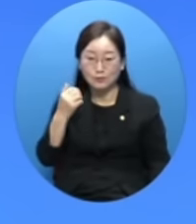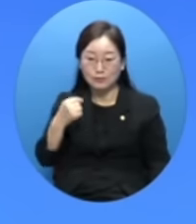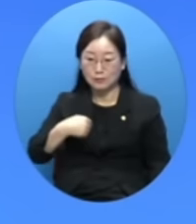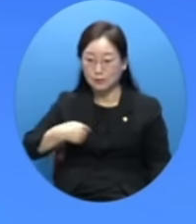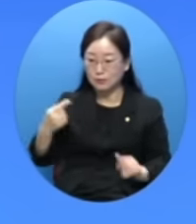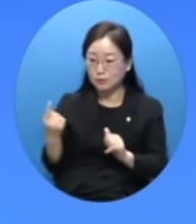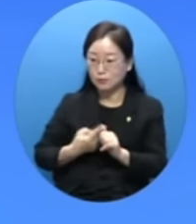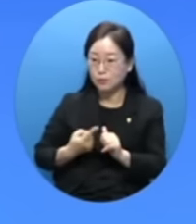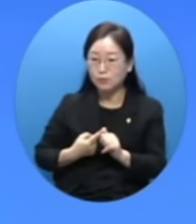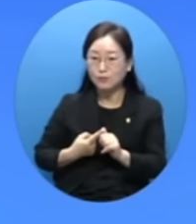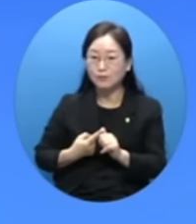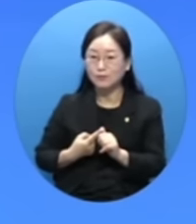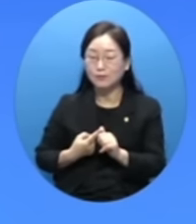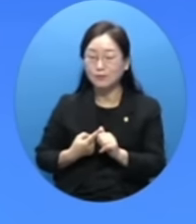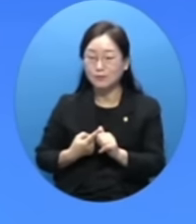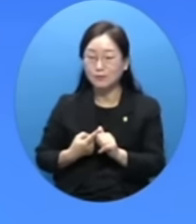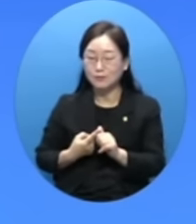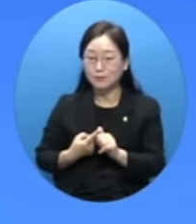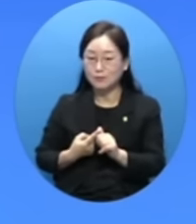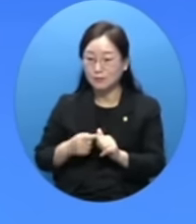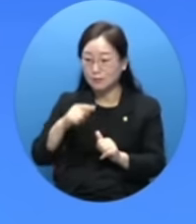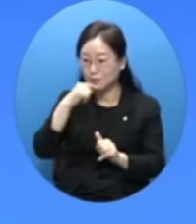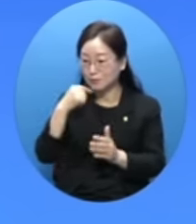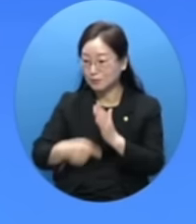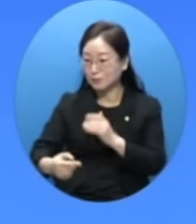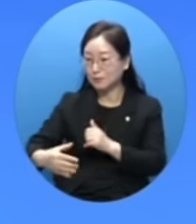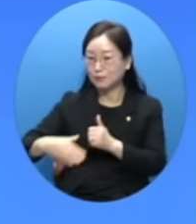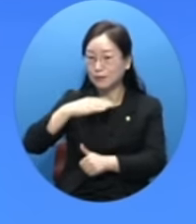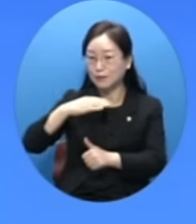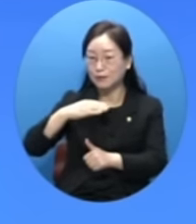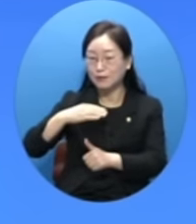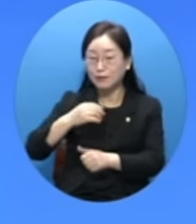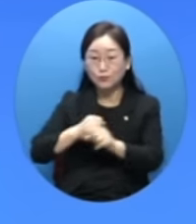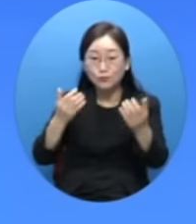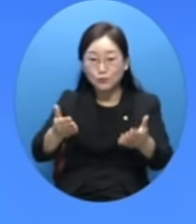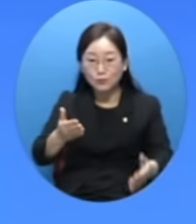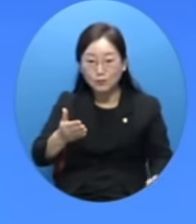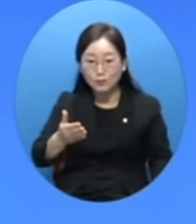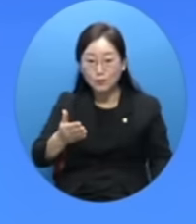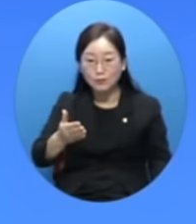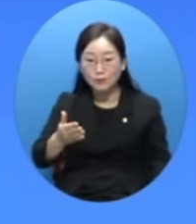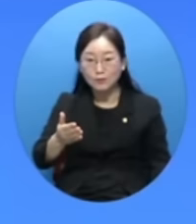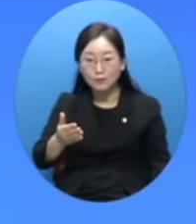욕하고 피해를 입혔을 때 용서한다는 것은